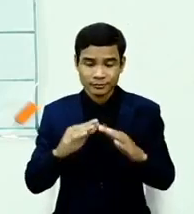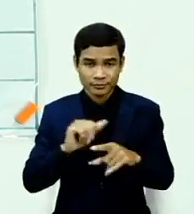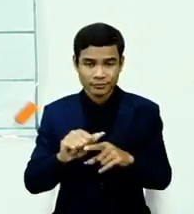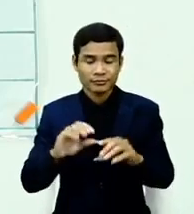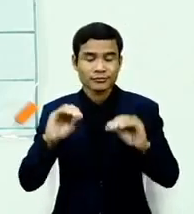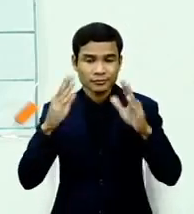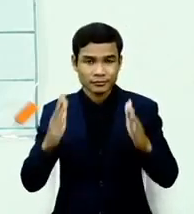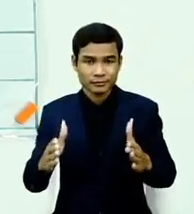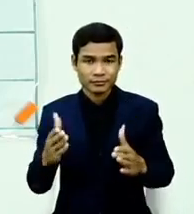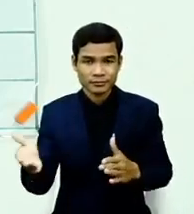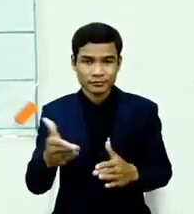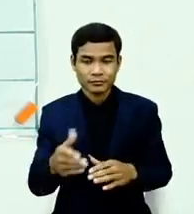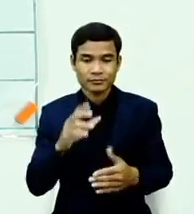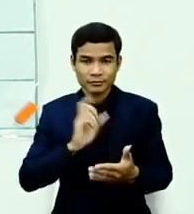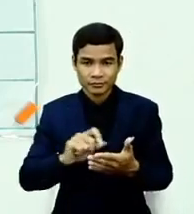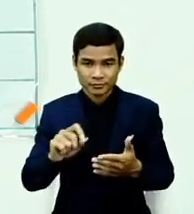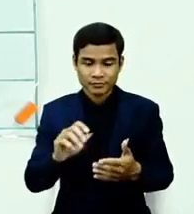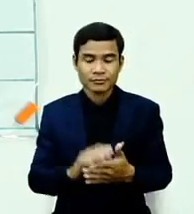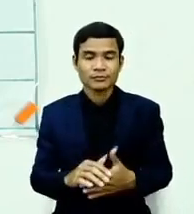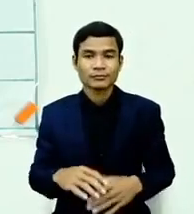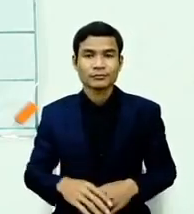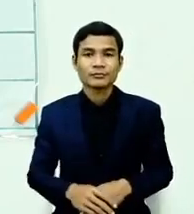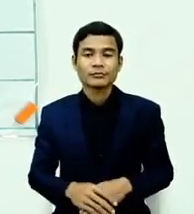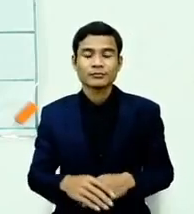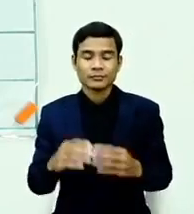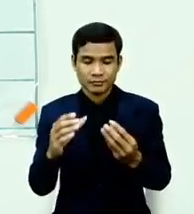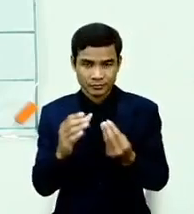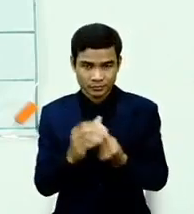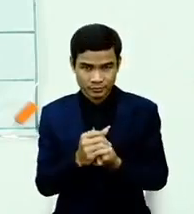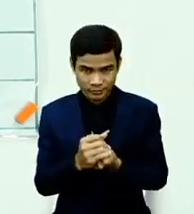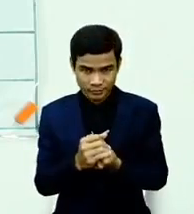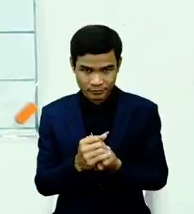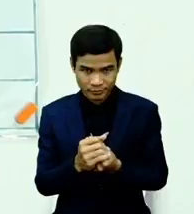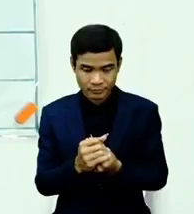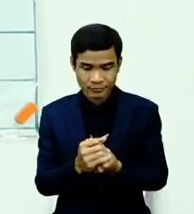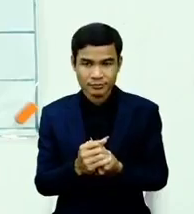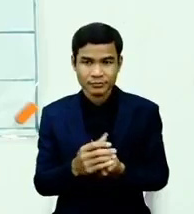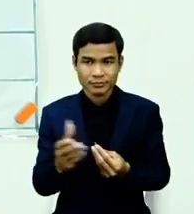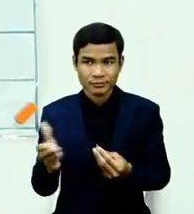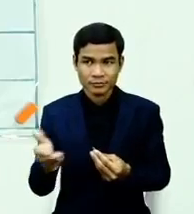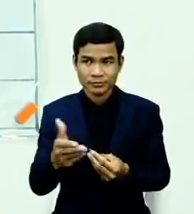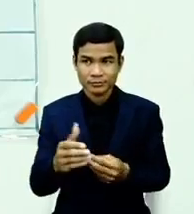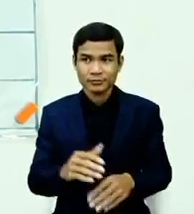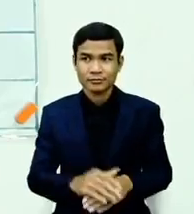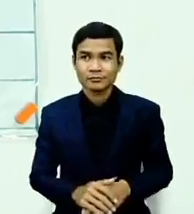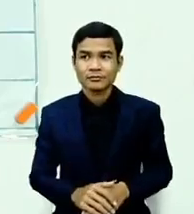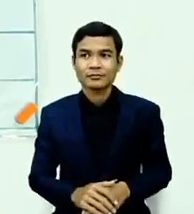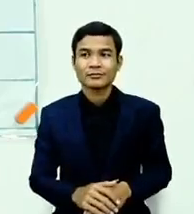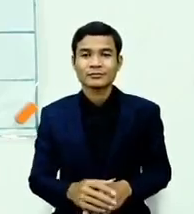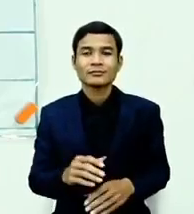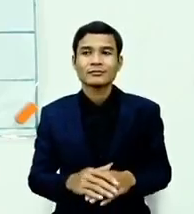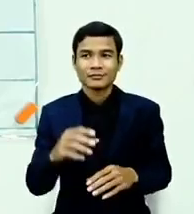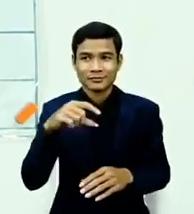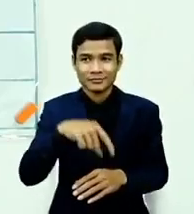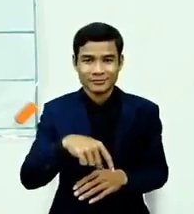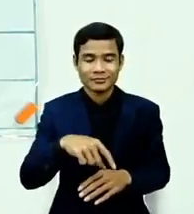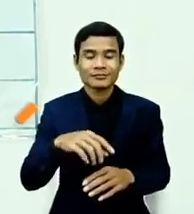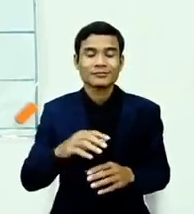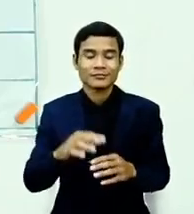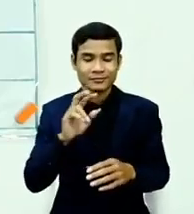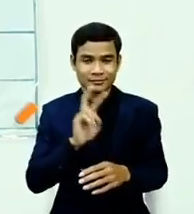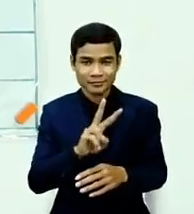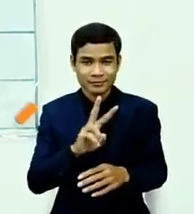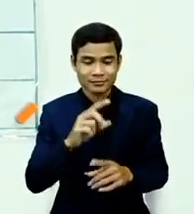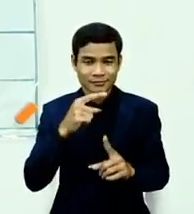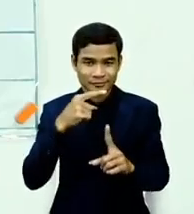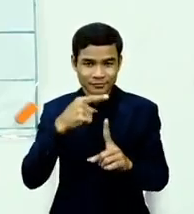ចាបំចូលបំពេញចាំនួនចាតោះកូនមើលទៅខ្ទង់កទាំងអស់គ្នា2បូ